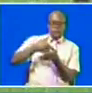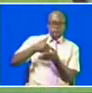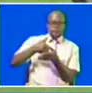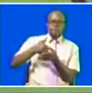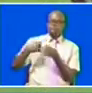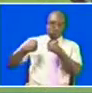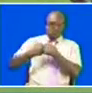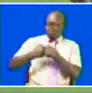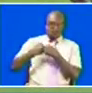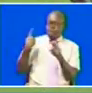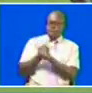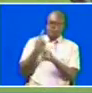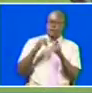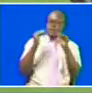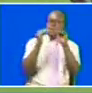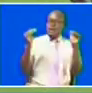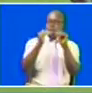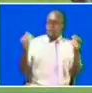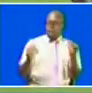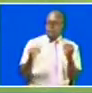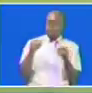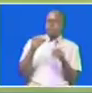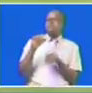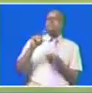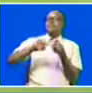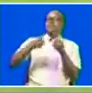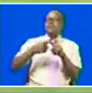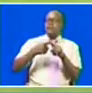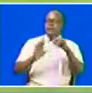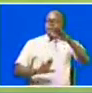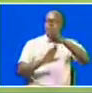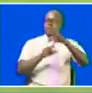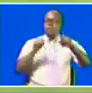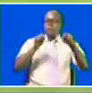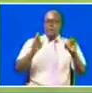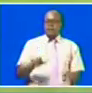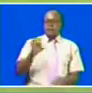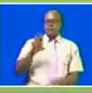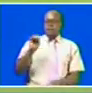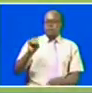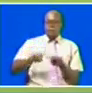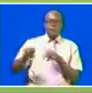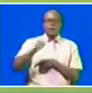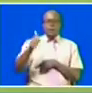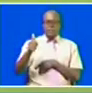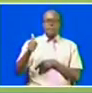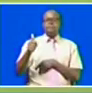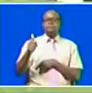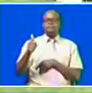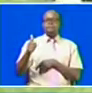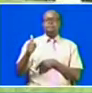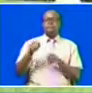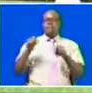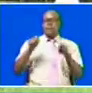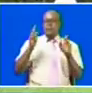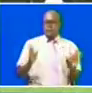kijasho katika viwango mbalimbali. Afisa mkuu mtendaji wa shirika la Standard Orlando Liom pamoja na mkurugenzi wa wafanyikazi Nicholas Watom